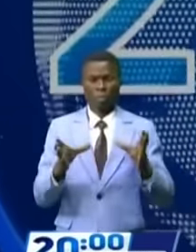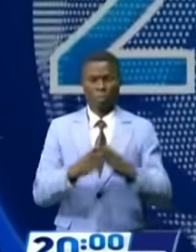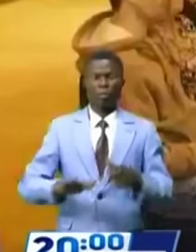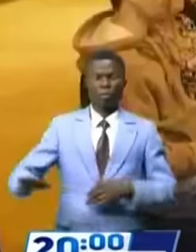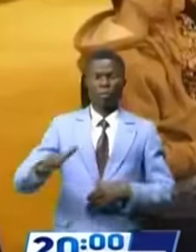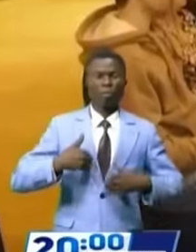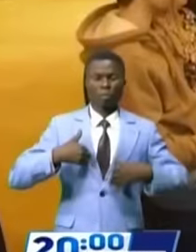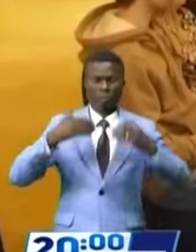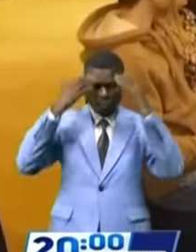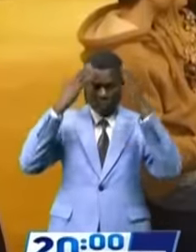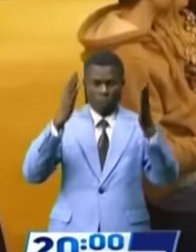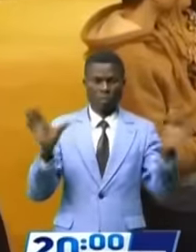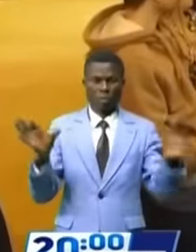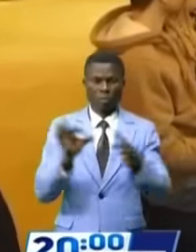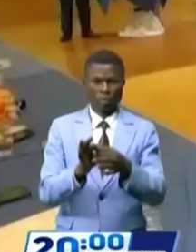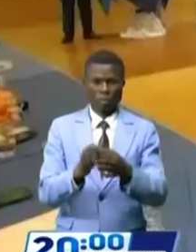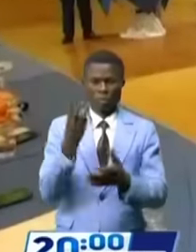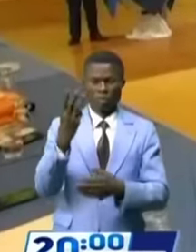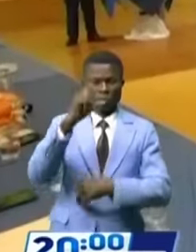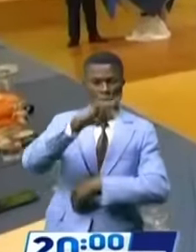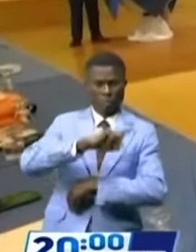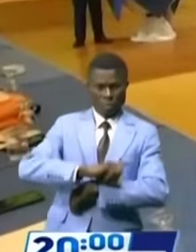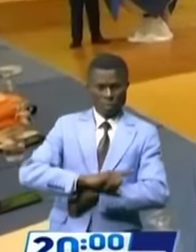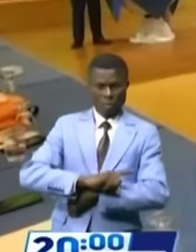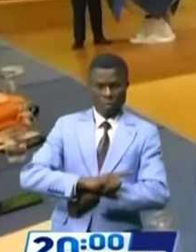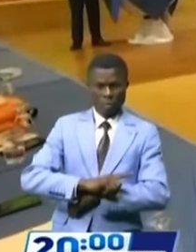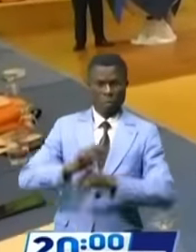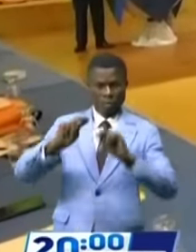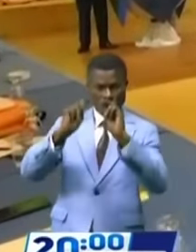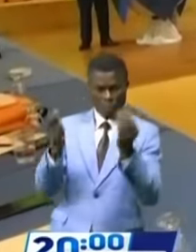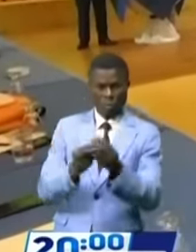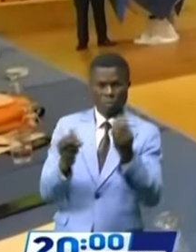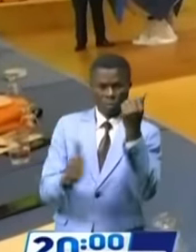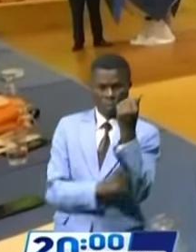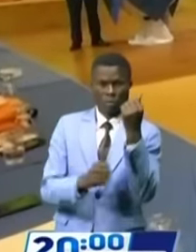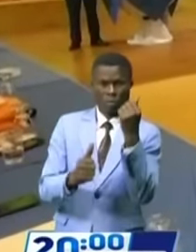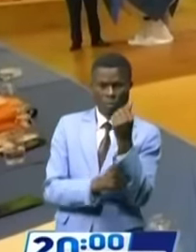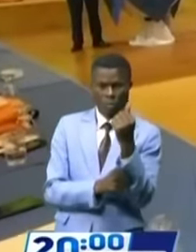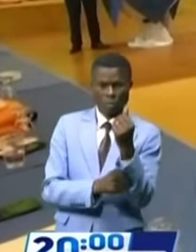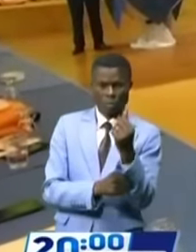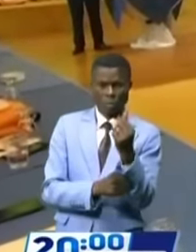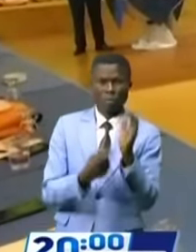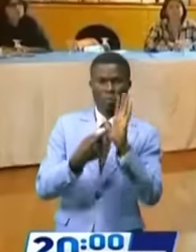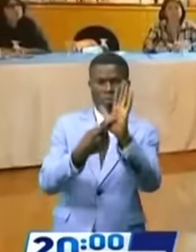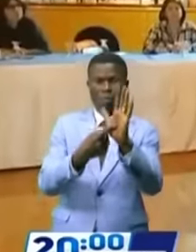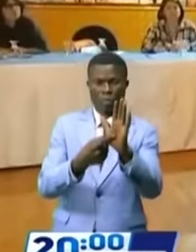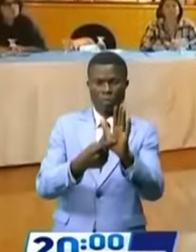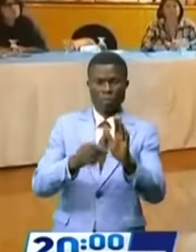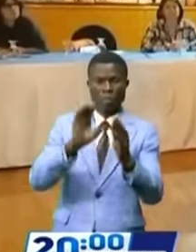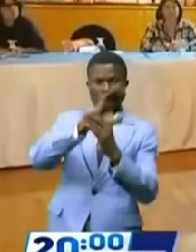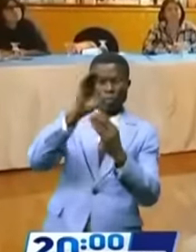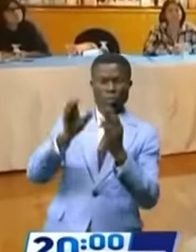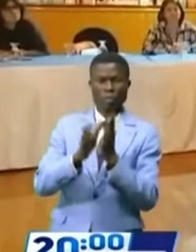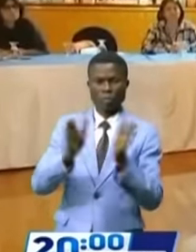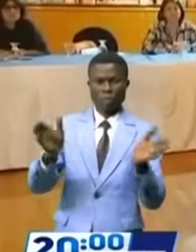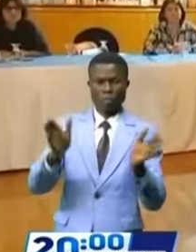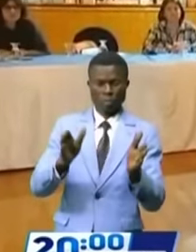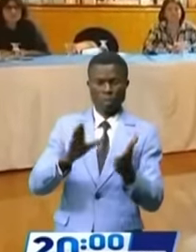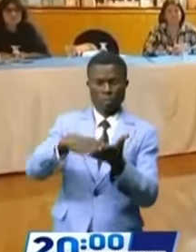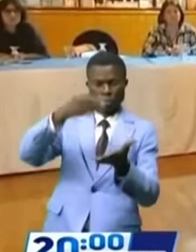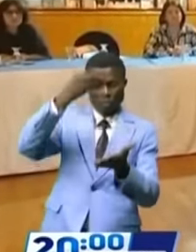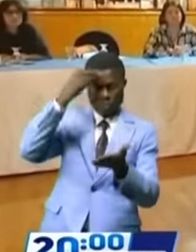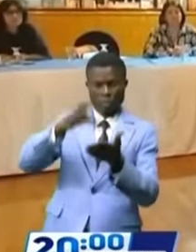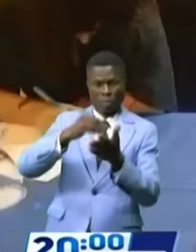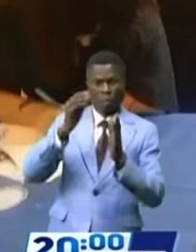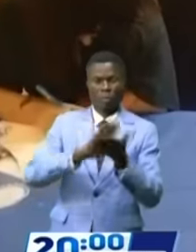l'Égypte. Pendant 3 jours, 7 catégories de personnes représentant tous les continents seront outillées